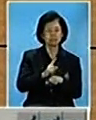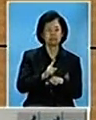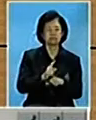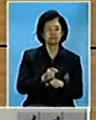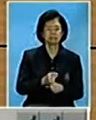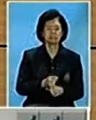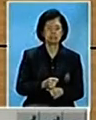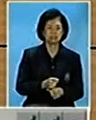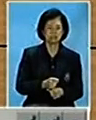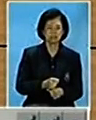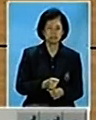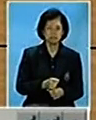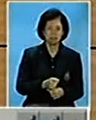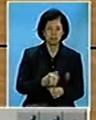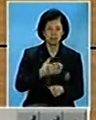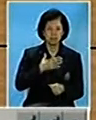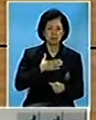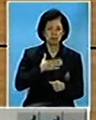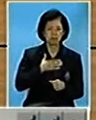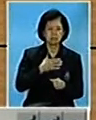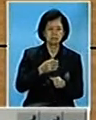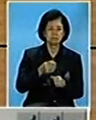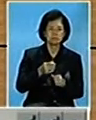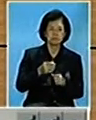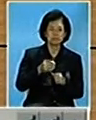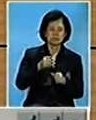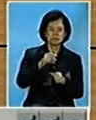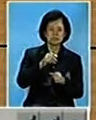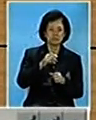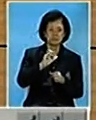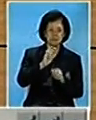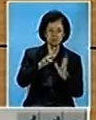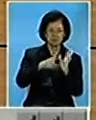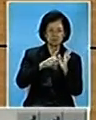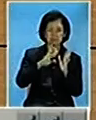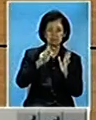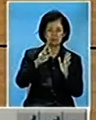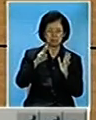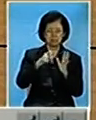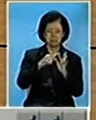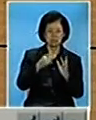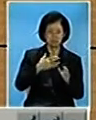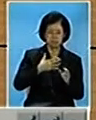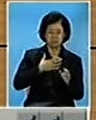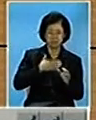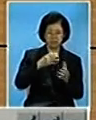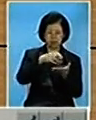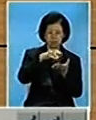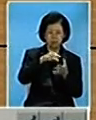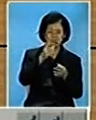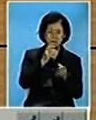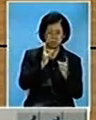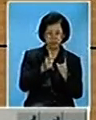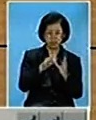องบัญชีรายชื่อประชาธิปัตย์ท่านประธานครับสิ่งที่ผมอภิปรายไปนั้นเป็นความจริงและสิ่งที่ผม